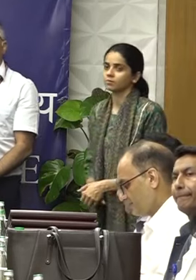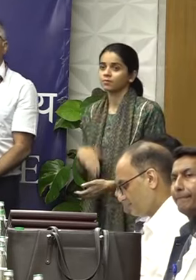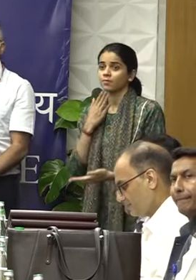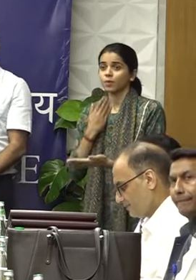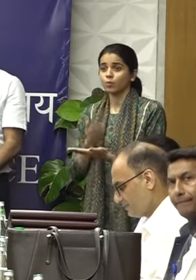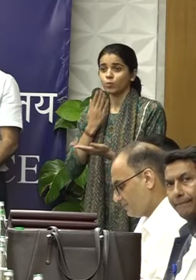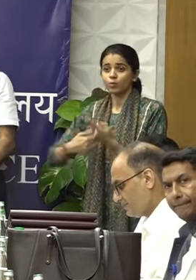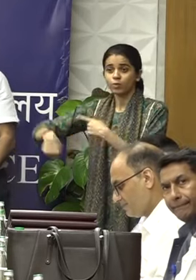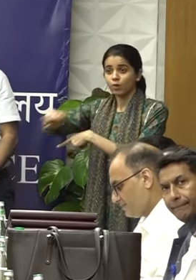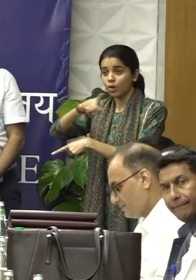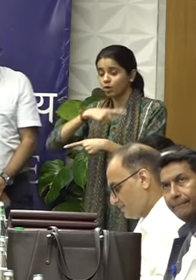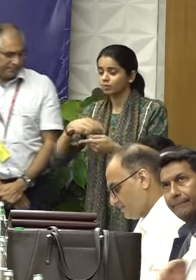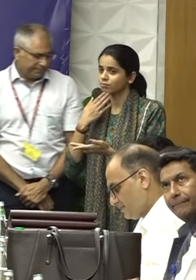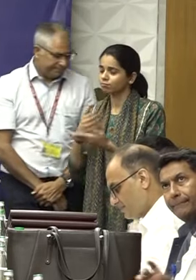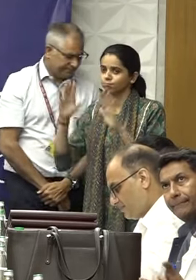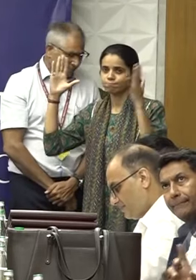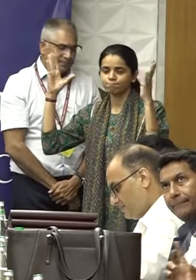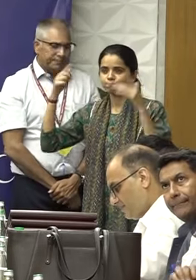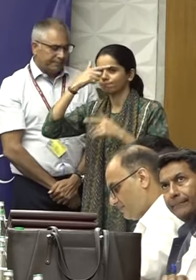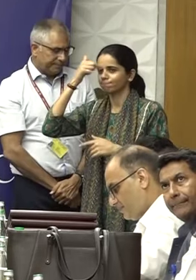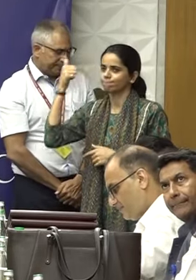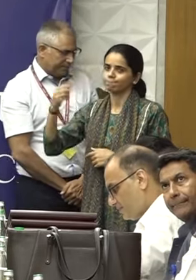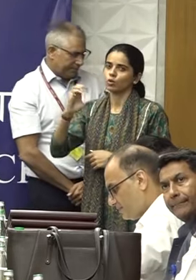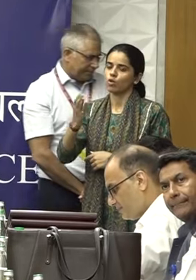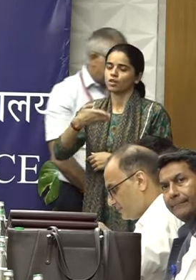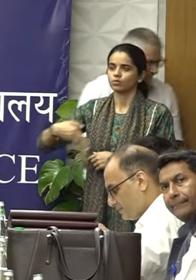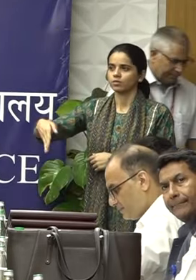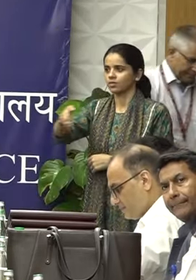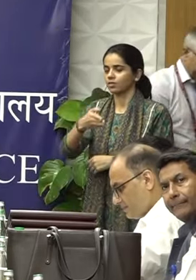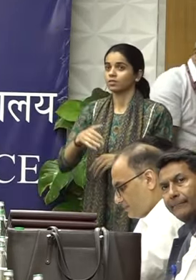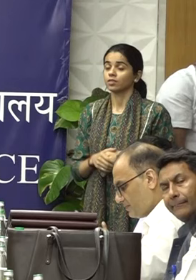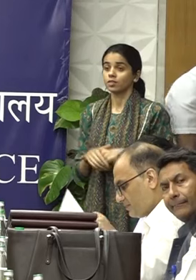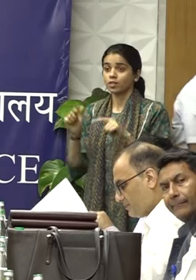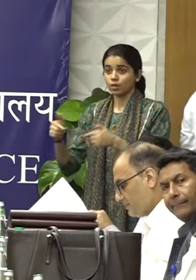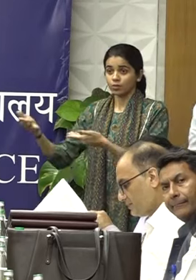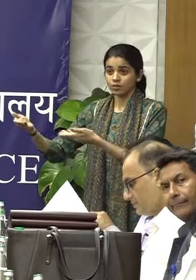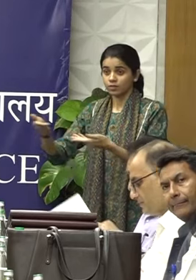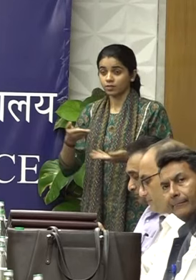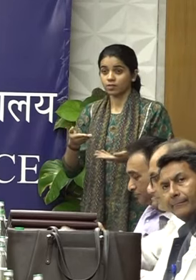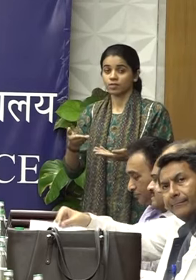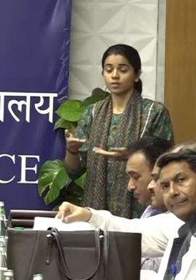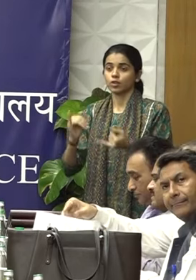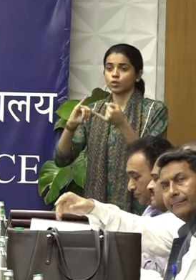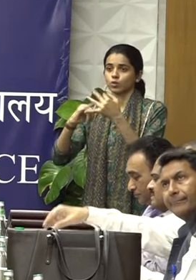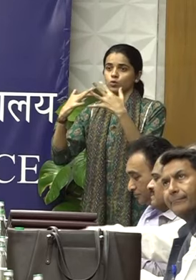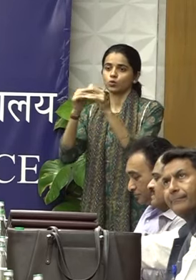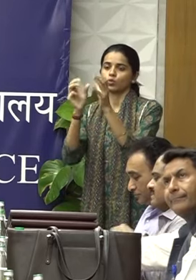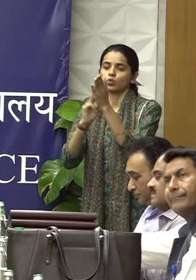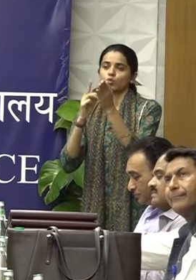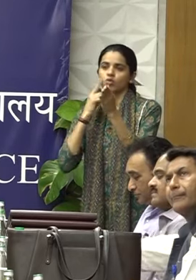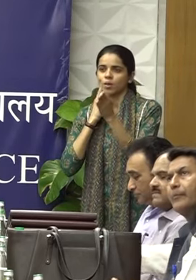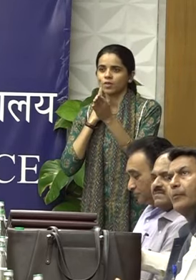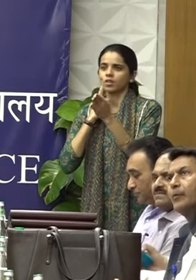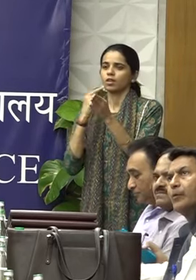बहुत बहुत धन्यवाद, आप सभी को बहुत बहुत शुभकामनाएं। अब आमंत्रित करना चाहेंगे स्वामी विवेकानंद राष्ट्रीय